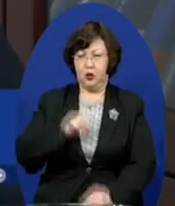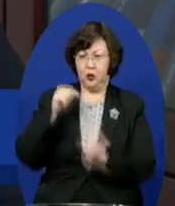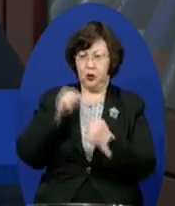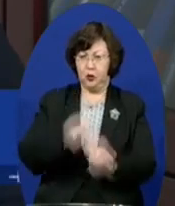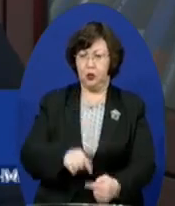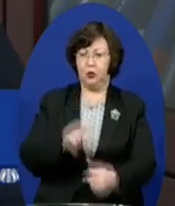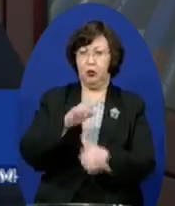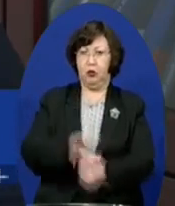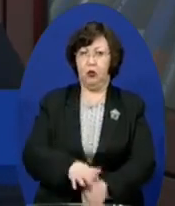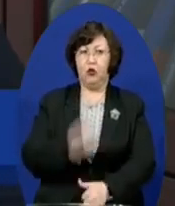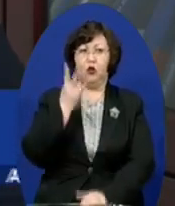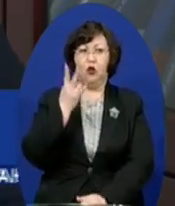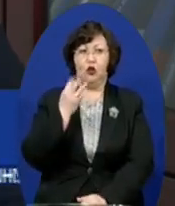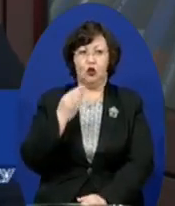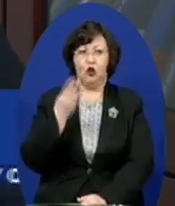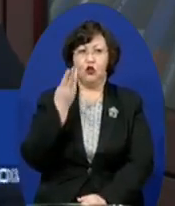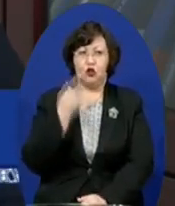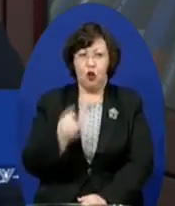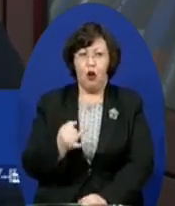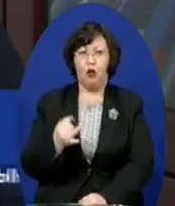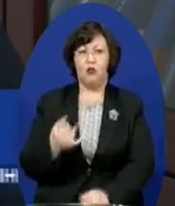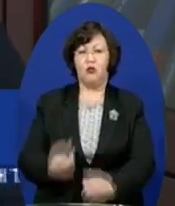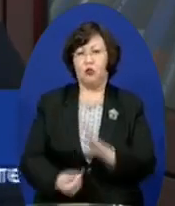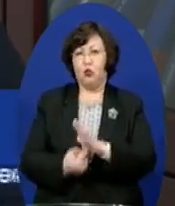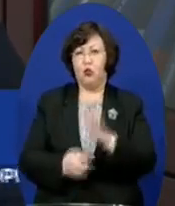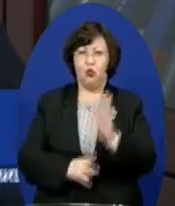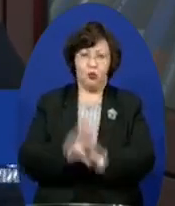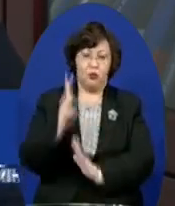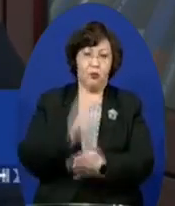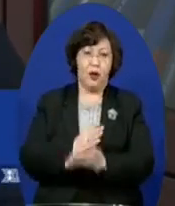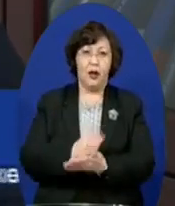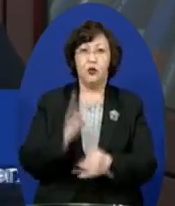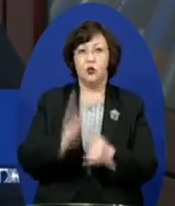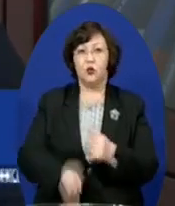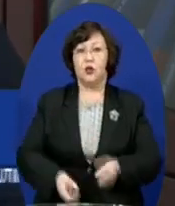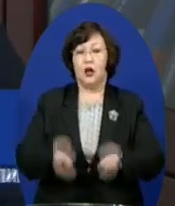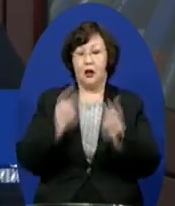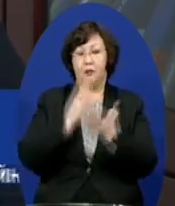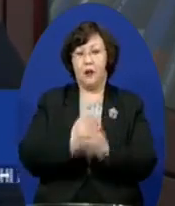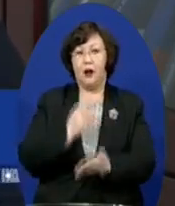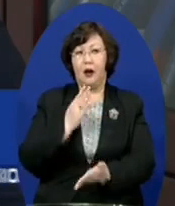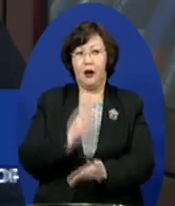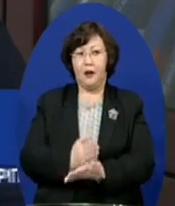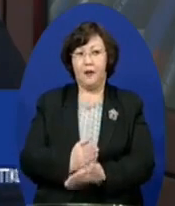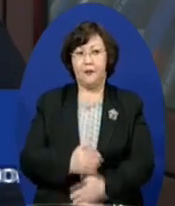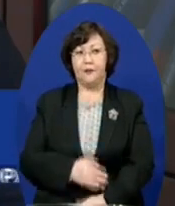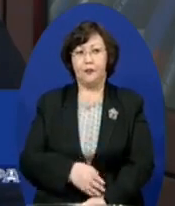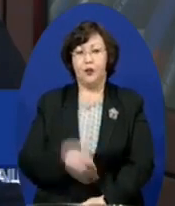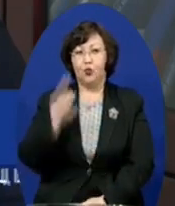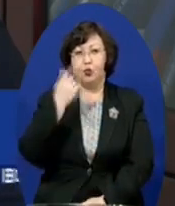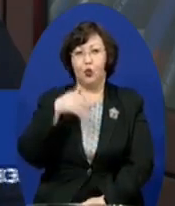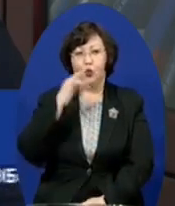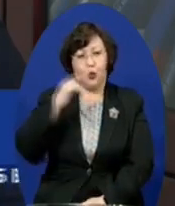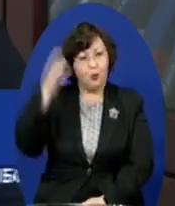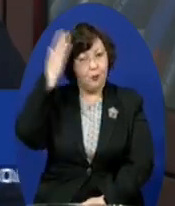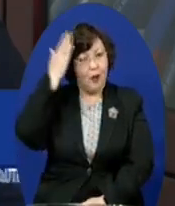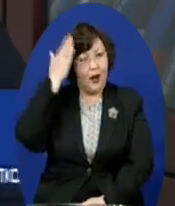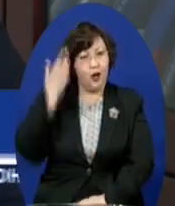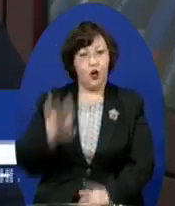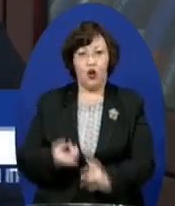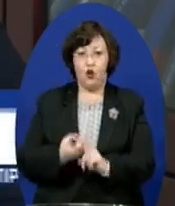Зөрчигдөх ноцтой зөрчигдөх нөхцөл үүсэж байна. За сүүлд одоо ингээд гарч байгаа энэ дотор байртай